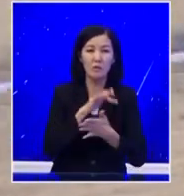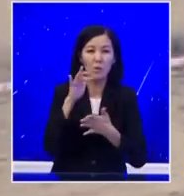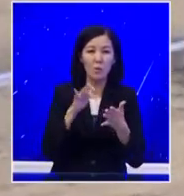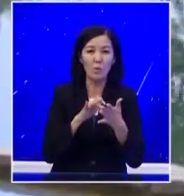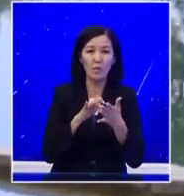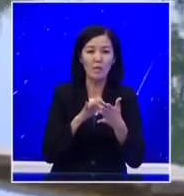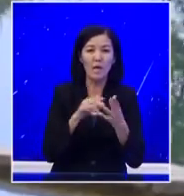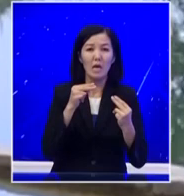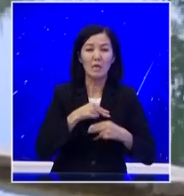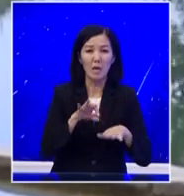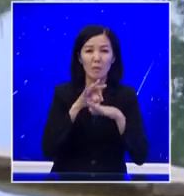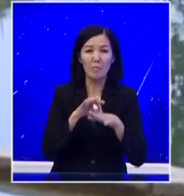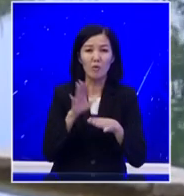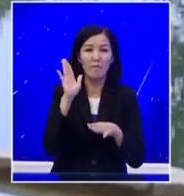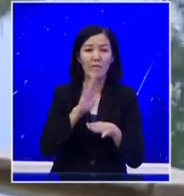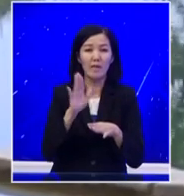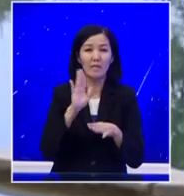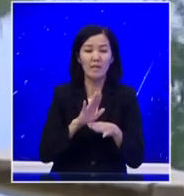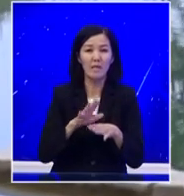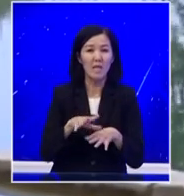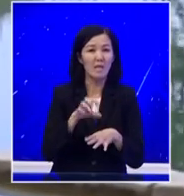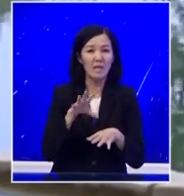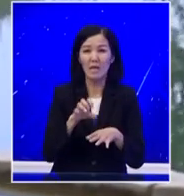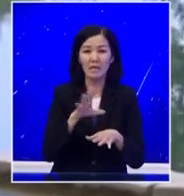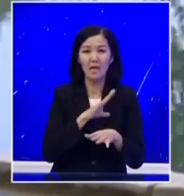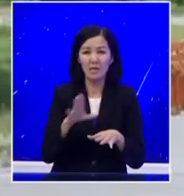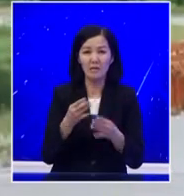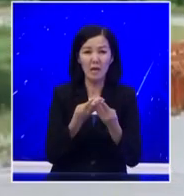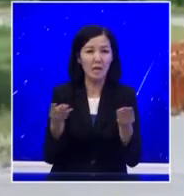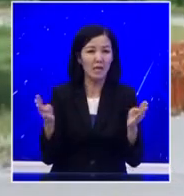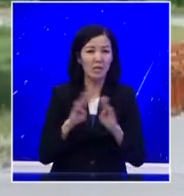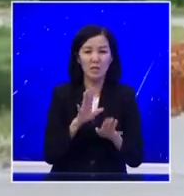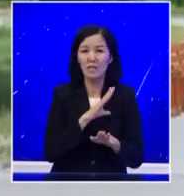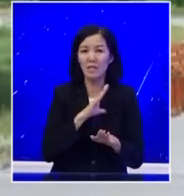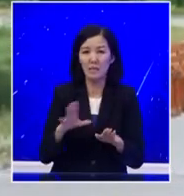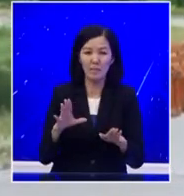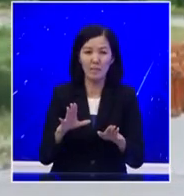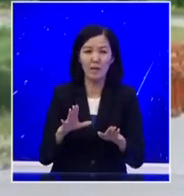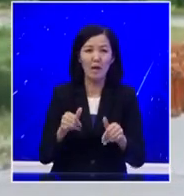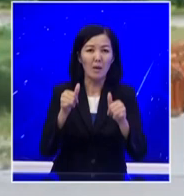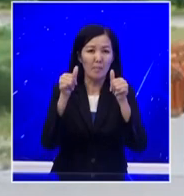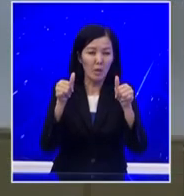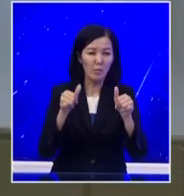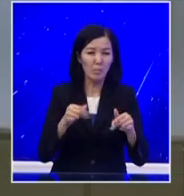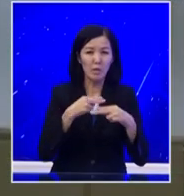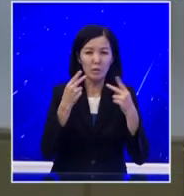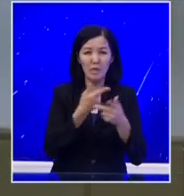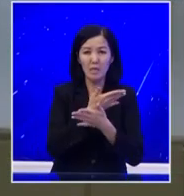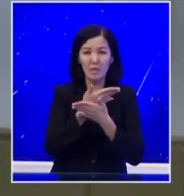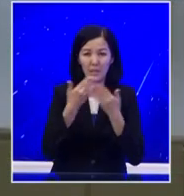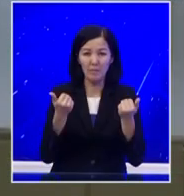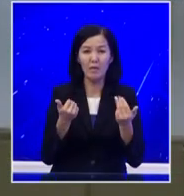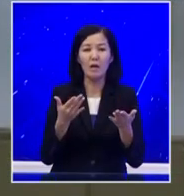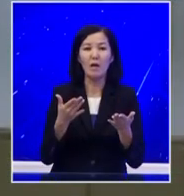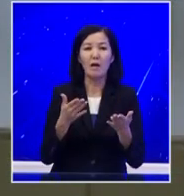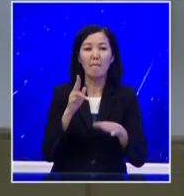производстве работ вода с этой яма не откатилась ограждение как можно наблюдать никакие не выставлялись предупреждающих знаков не